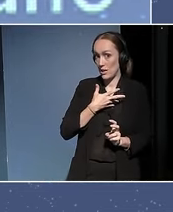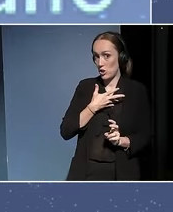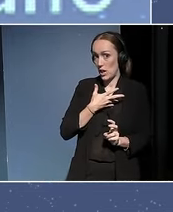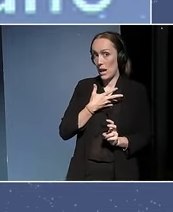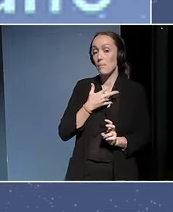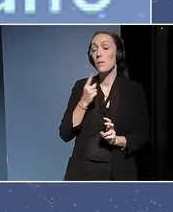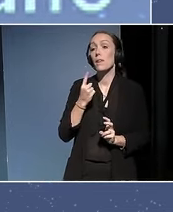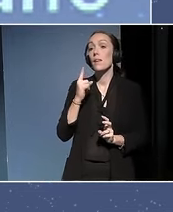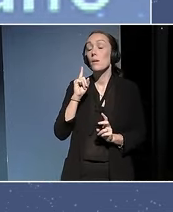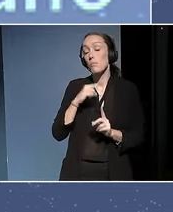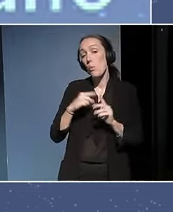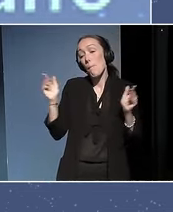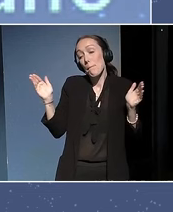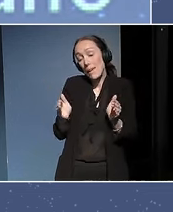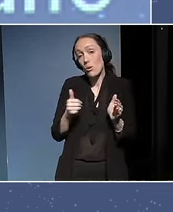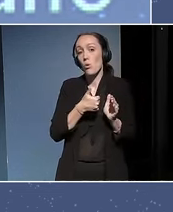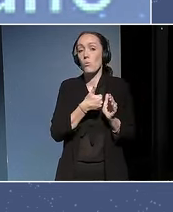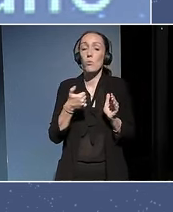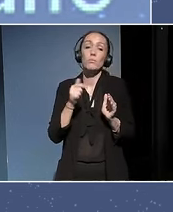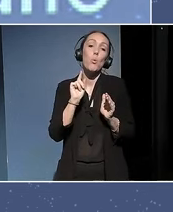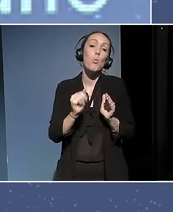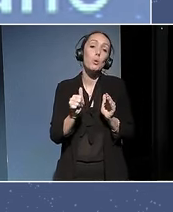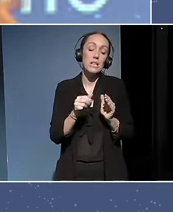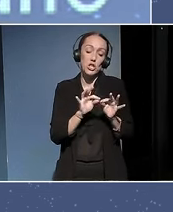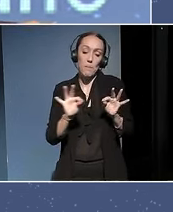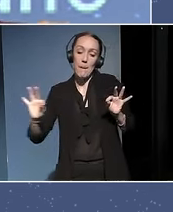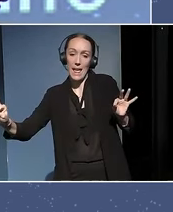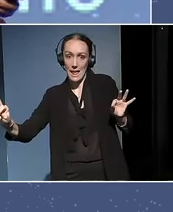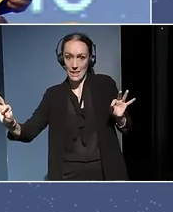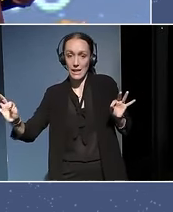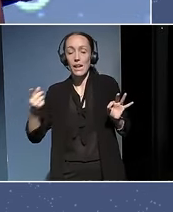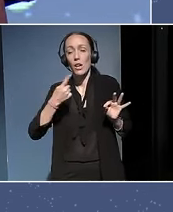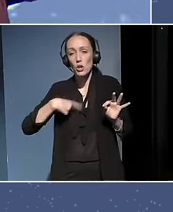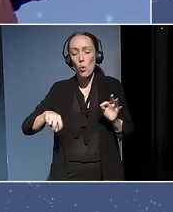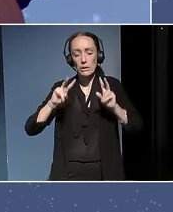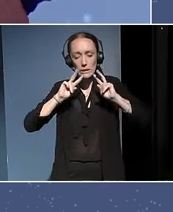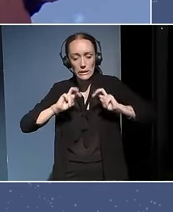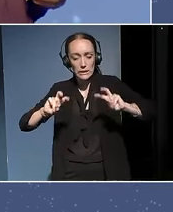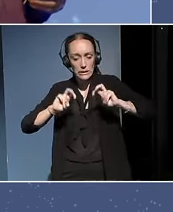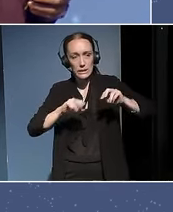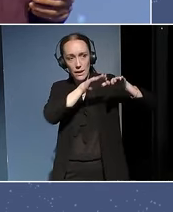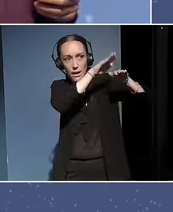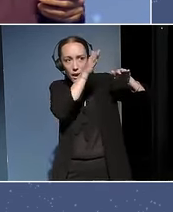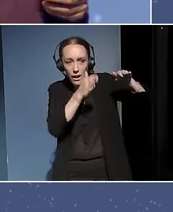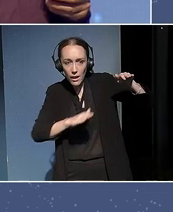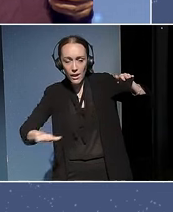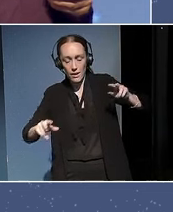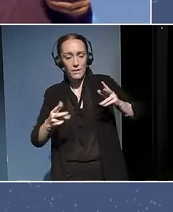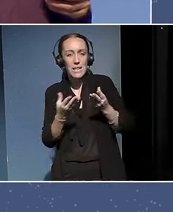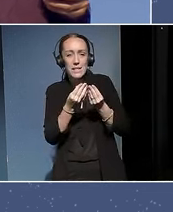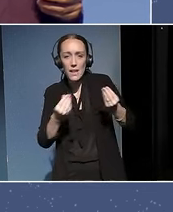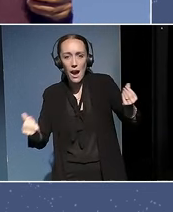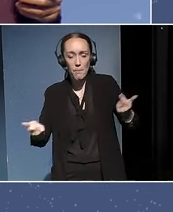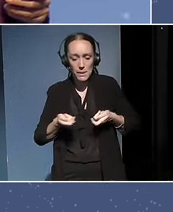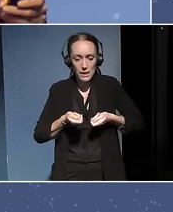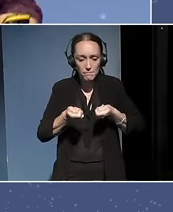11 m troviamo setacciando il la sabbia